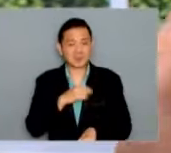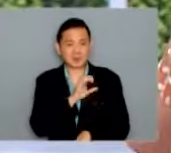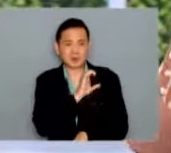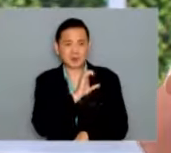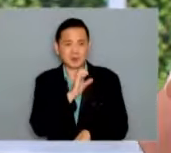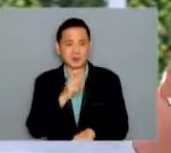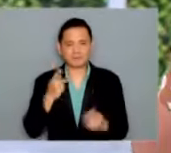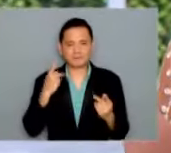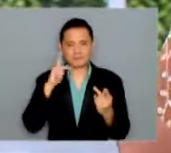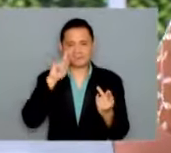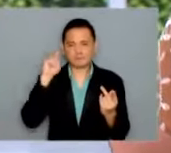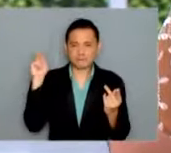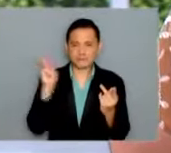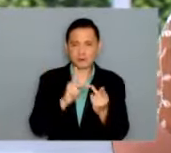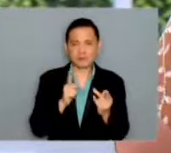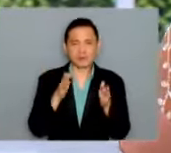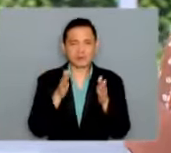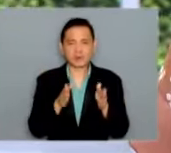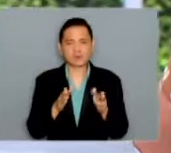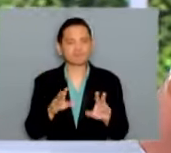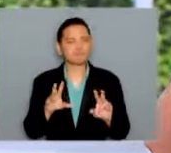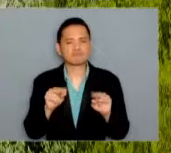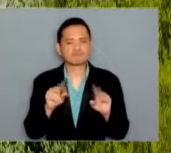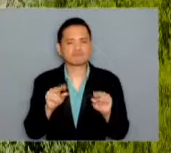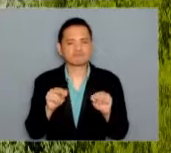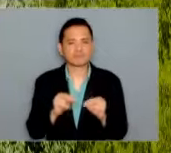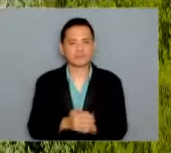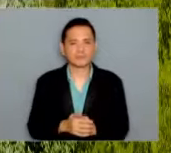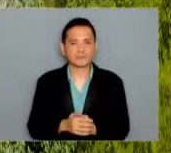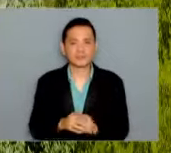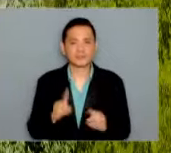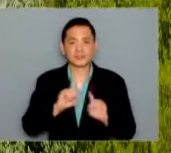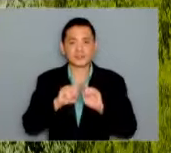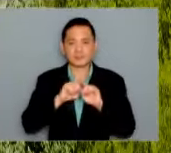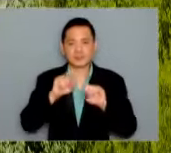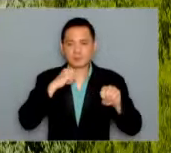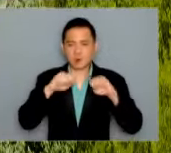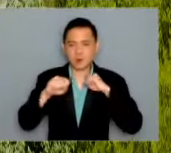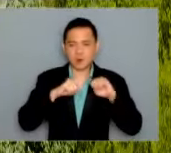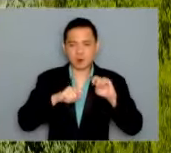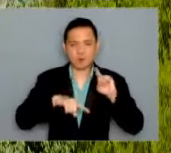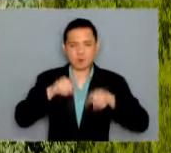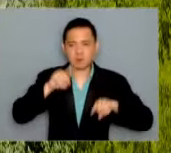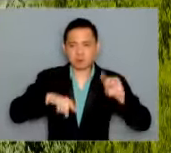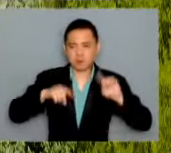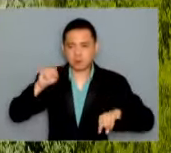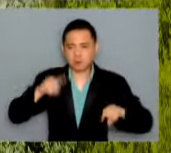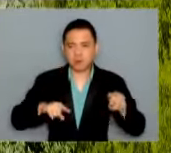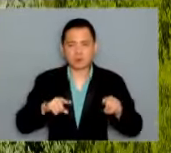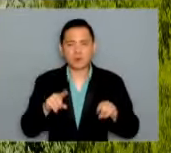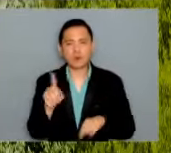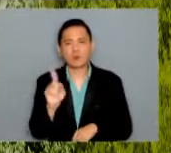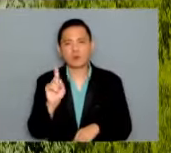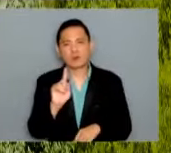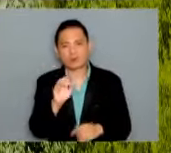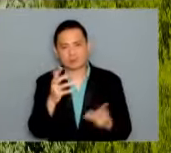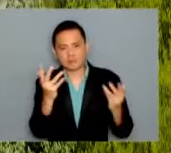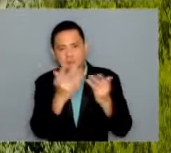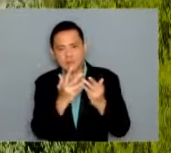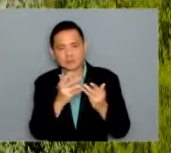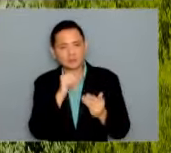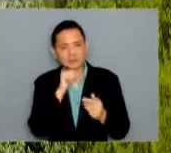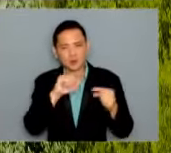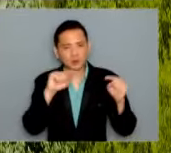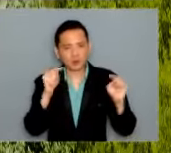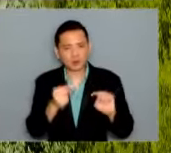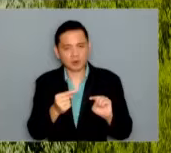na running form. Ang sinasuggest ko sa mga athlete ko is, kung ano yung running form na nag-work sa'yo, na walang injury, then tuloy mo